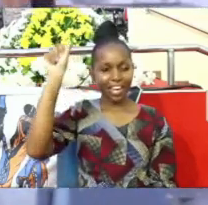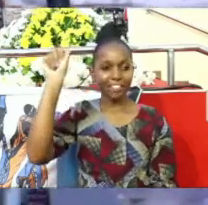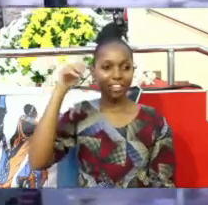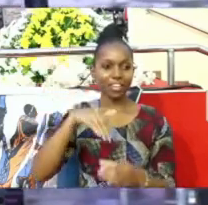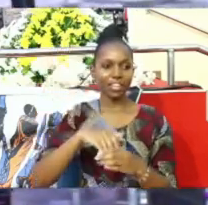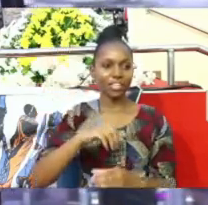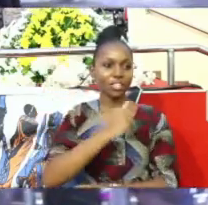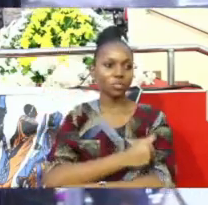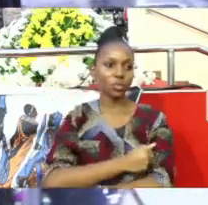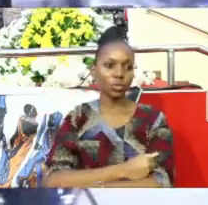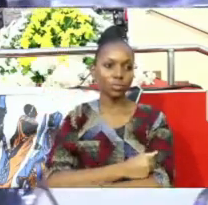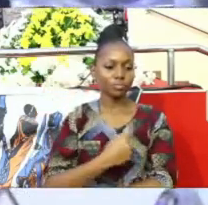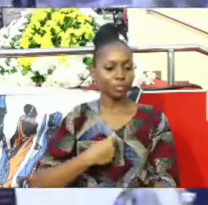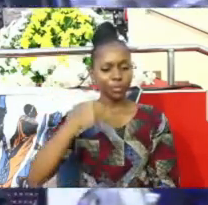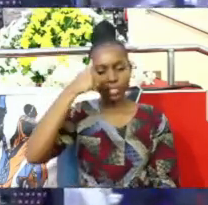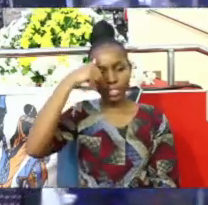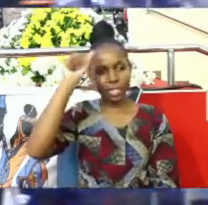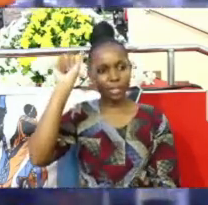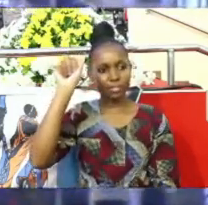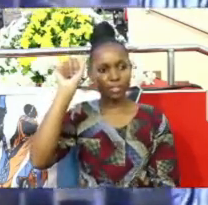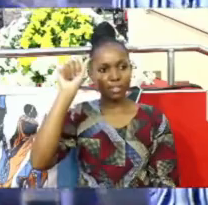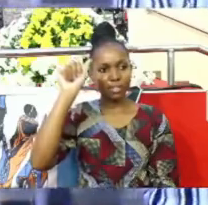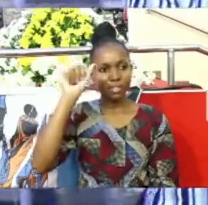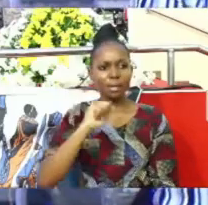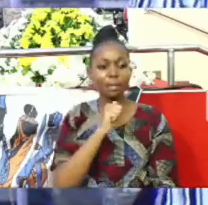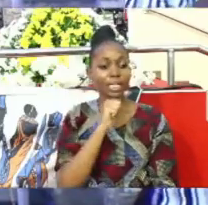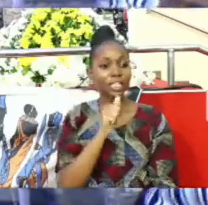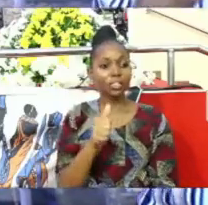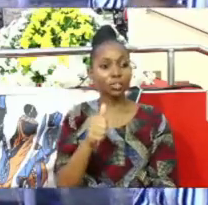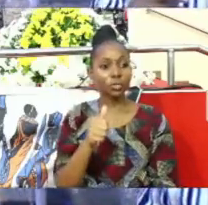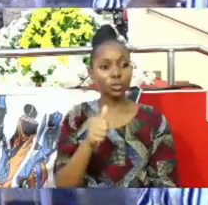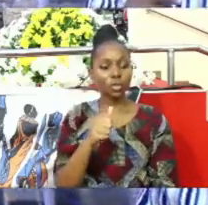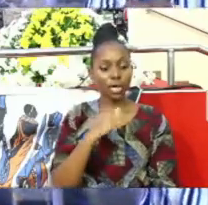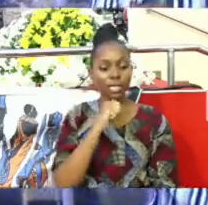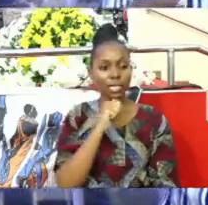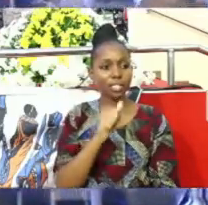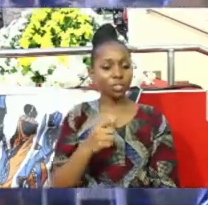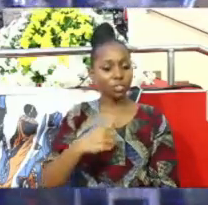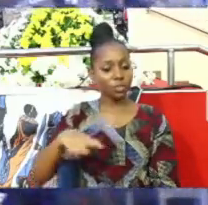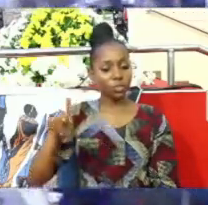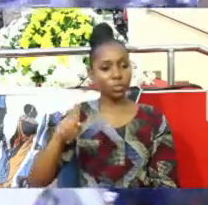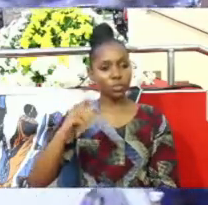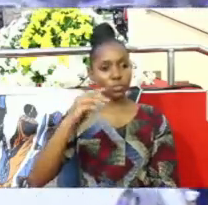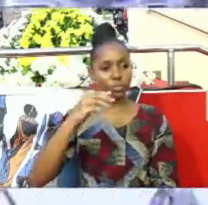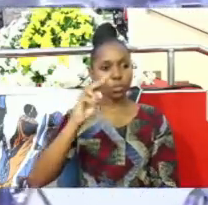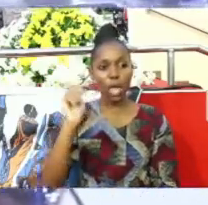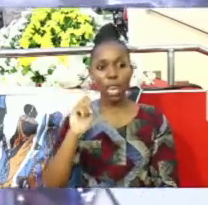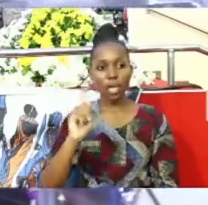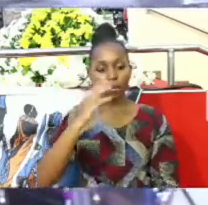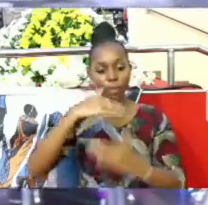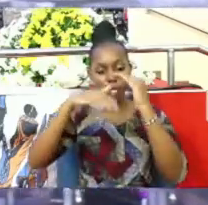nilikuwa mwerevu. I didn't go to Nairobi University. Sikuenda chuo kikuu cha Nairobi. I didn't go to any universities here. Sikuenda